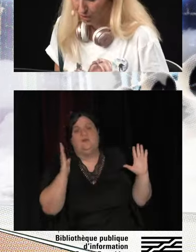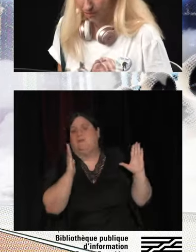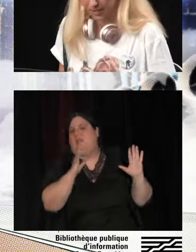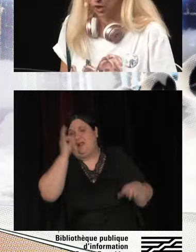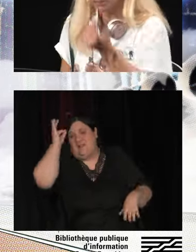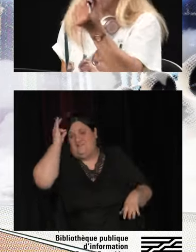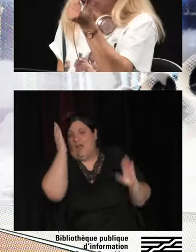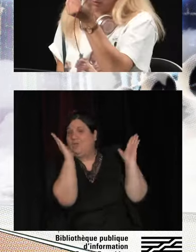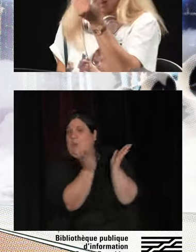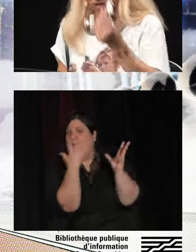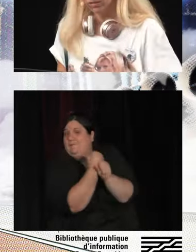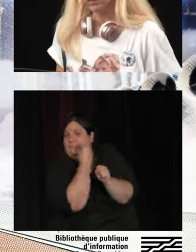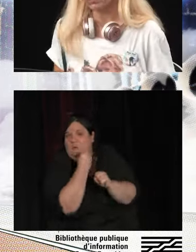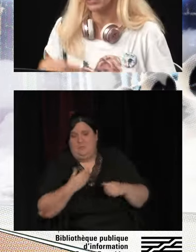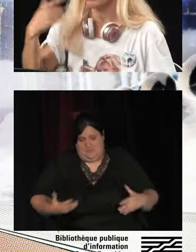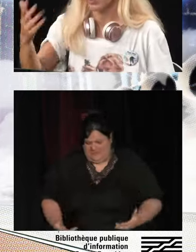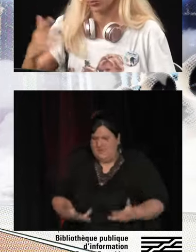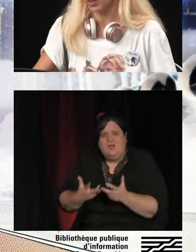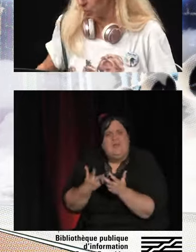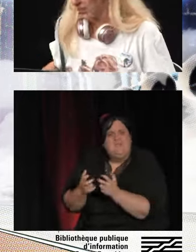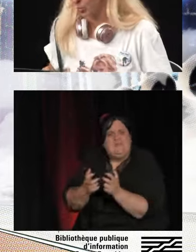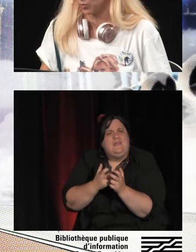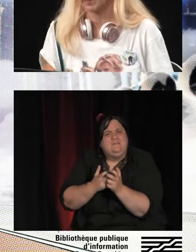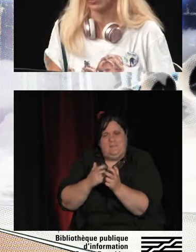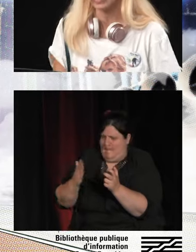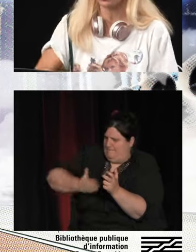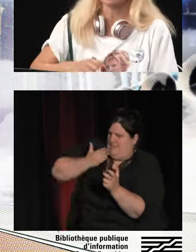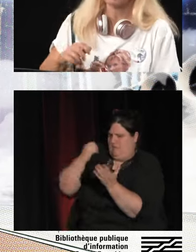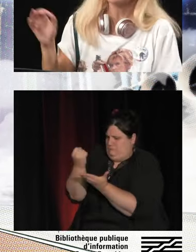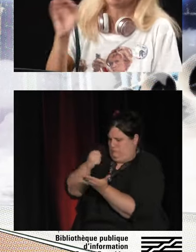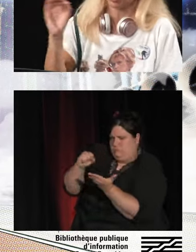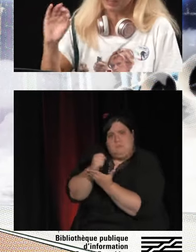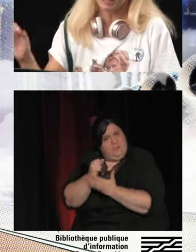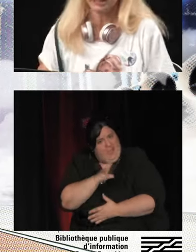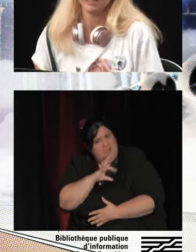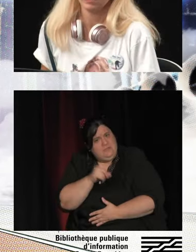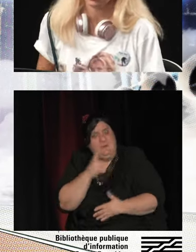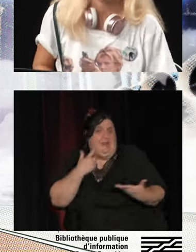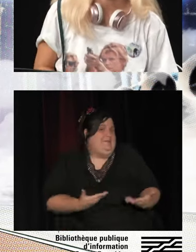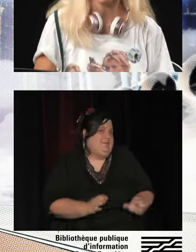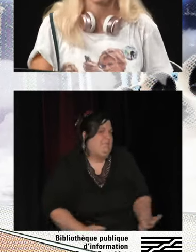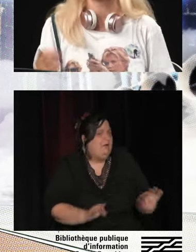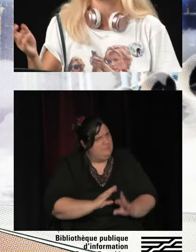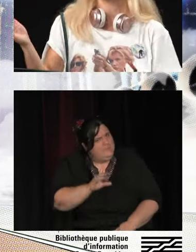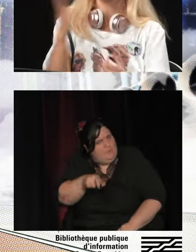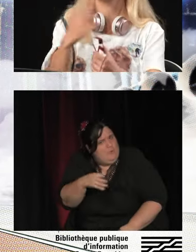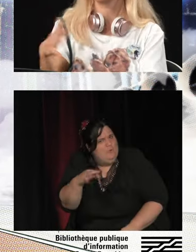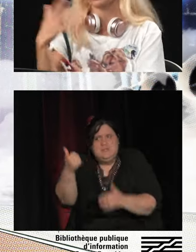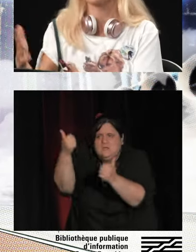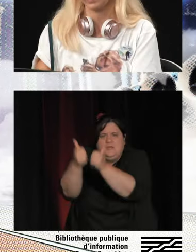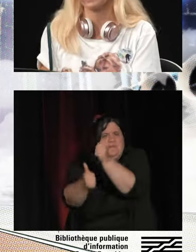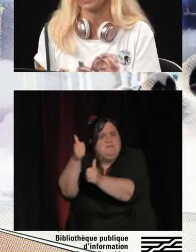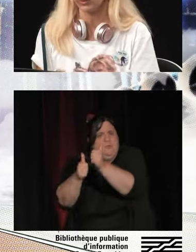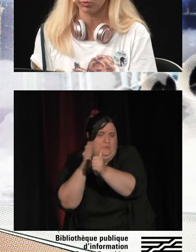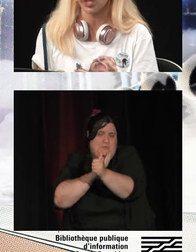manette custom ? Alors, pas pour maintenant, mais normalement, donc dans les compétitions de Super Mario Kart, on a des manettes qui sont limées au centre pour